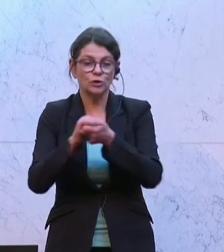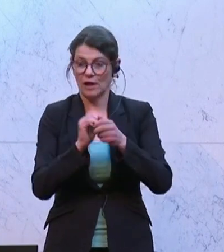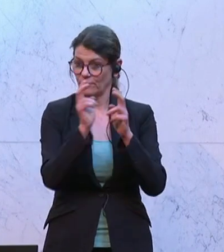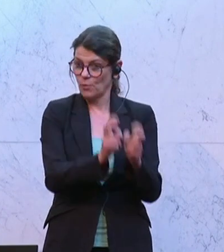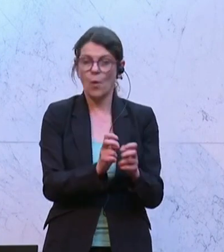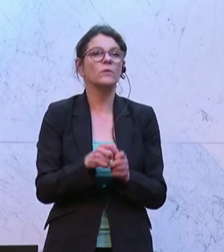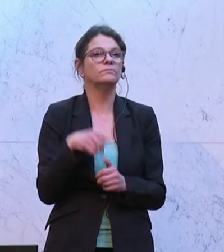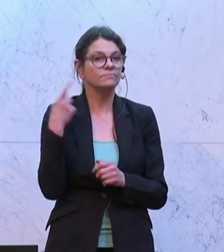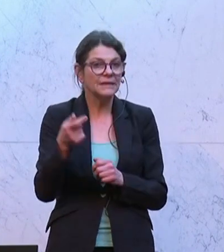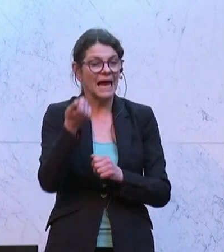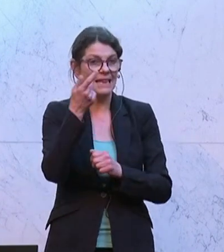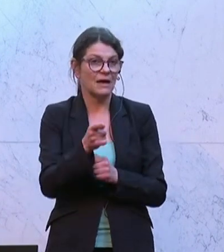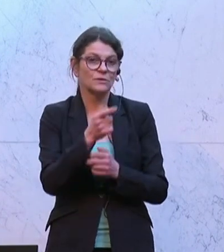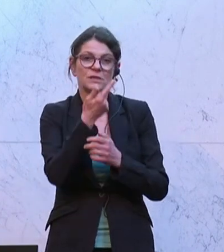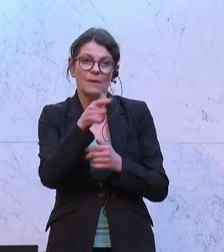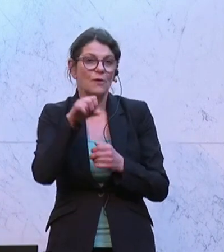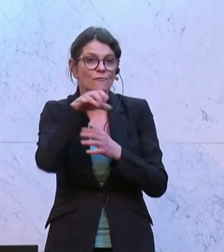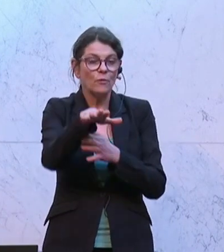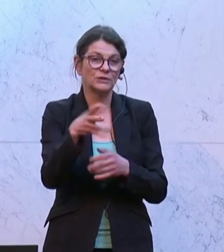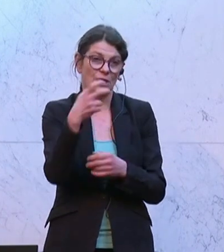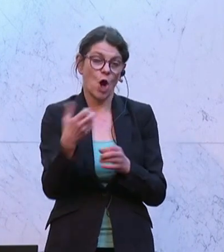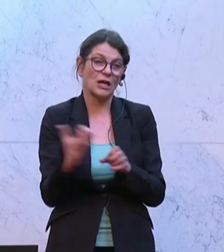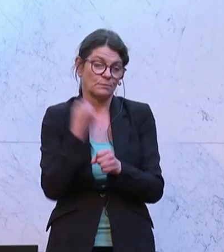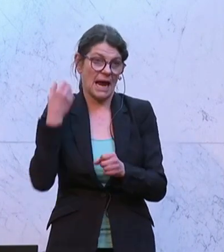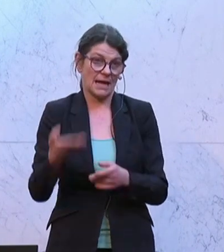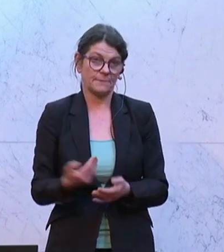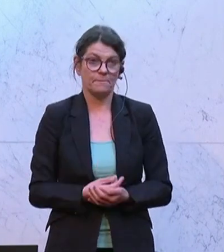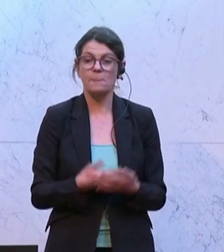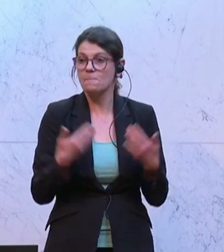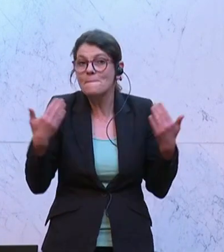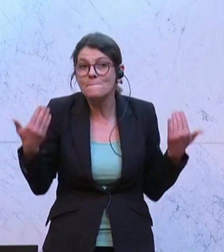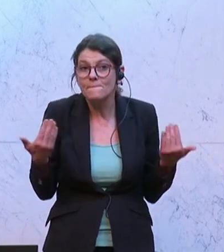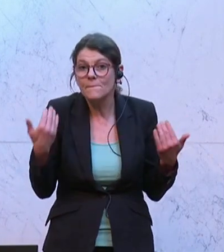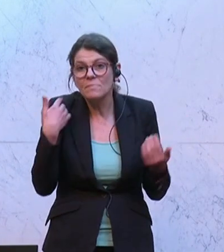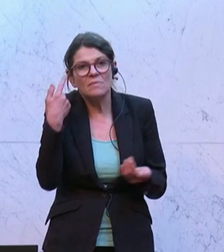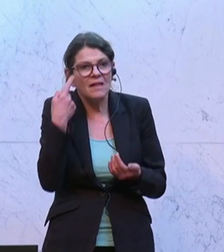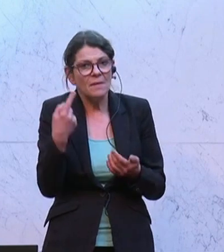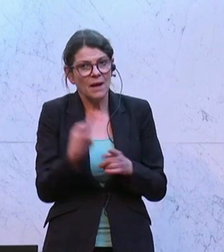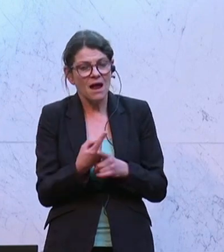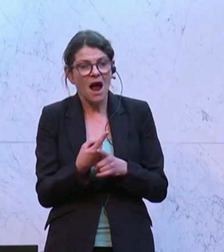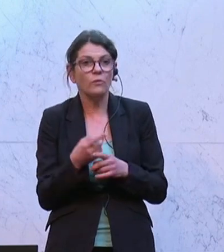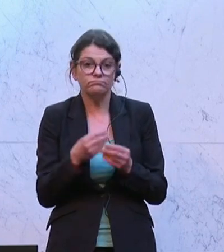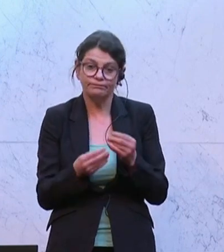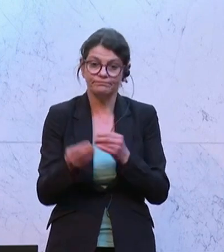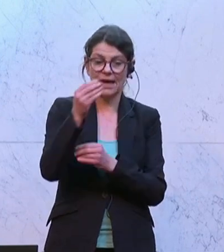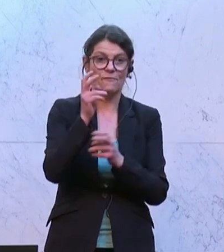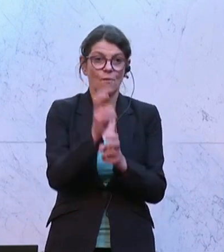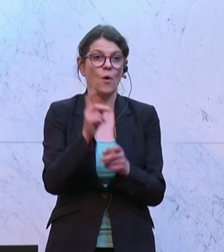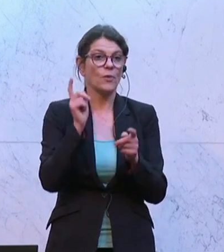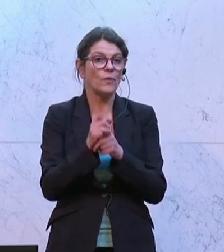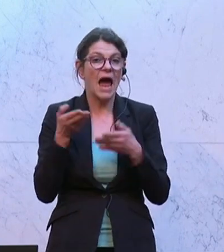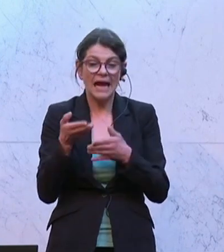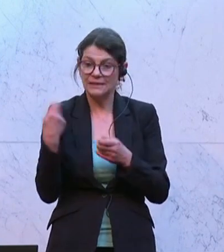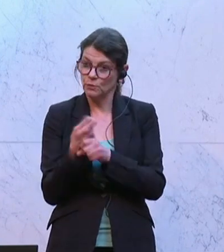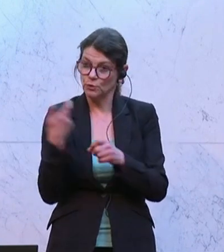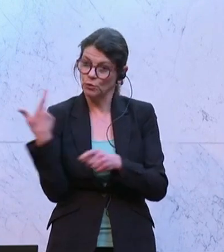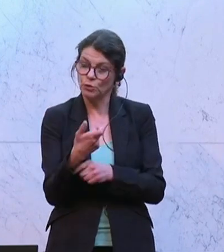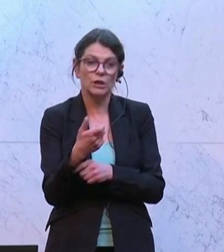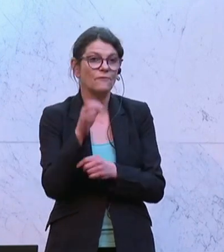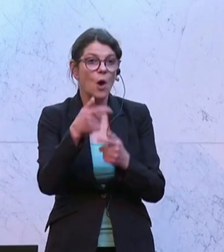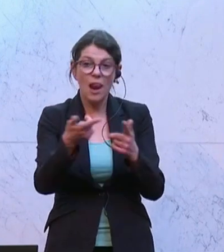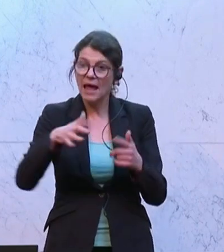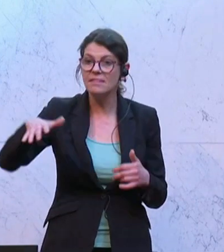Genossenschaftswohnung 1215 Euro Ersparnis. Ich denke aber auch an die erhöhten Wohn- und Heizkostenzuschüsse der Länder, für die wir